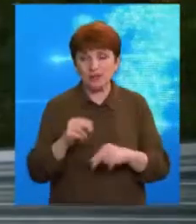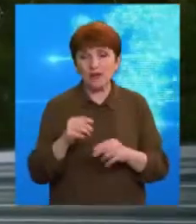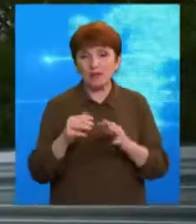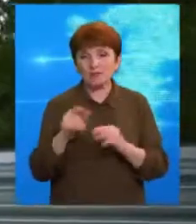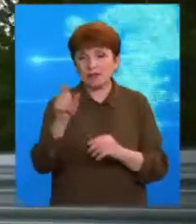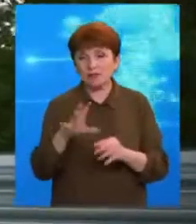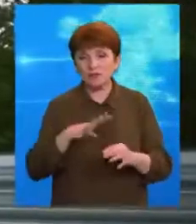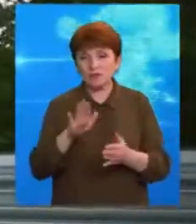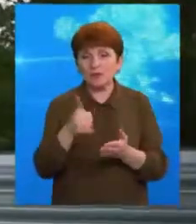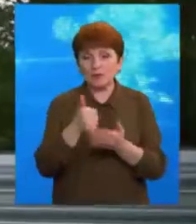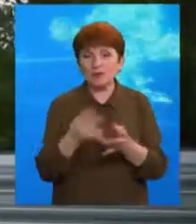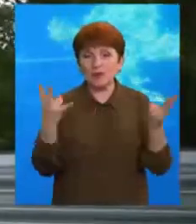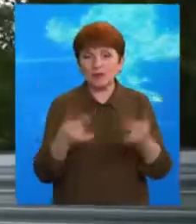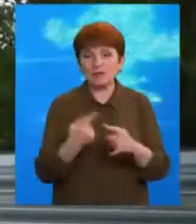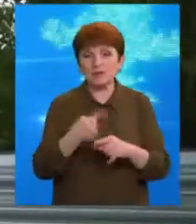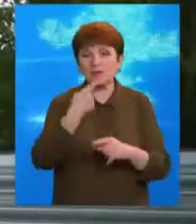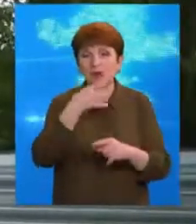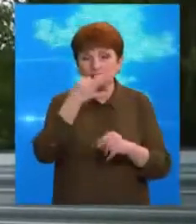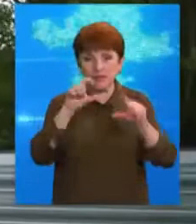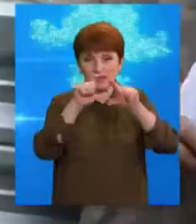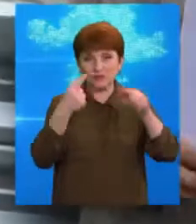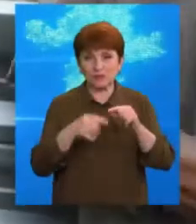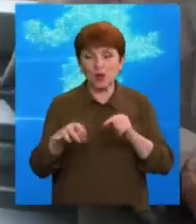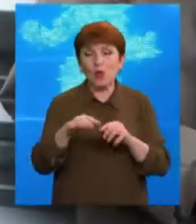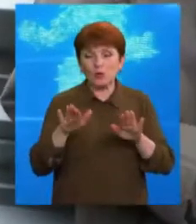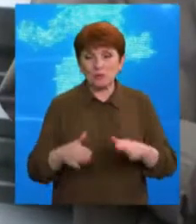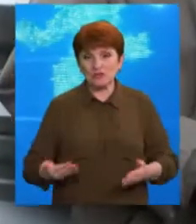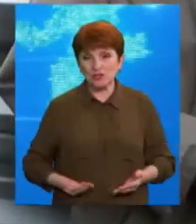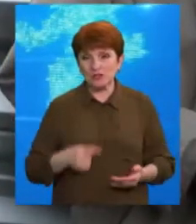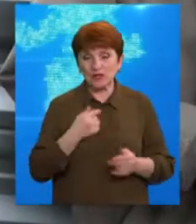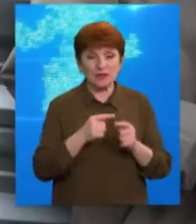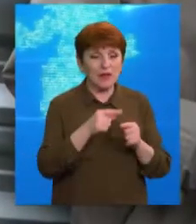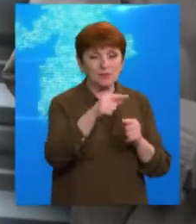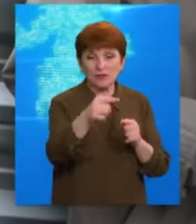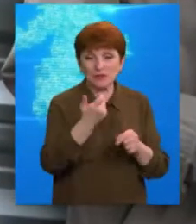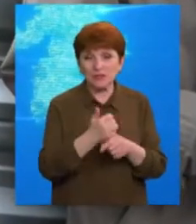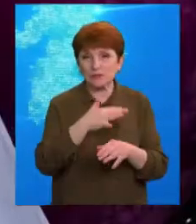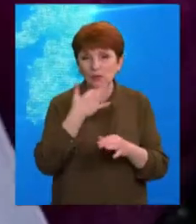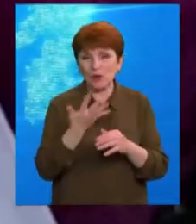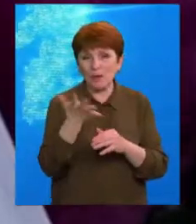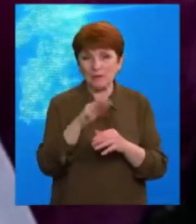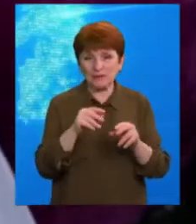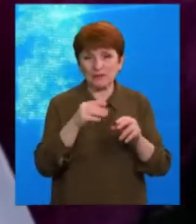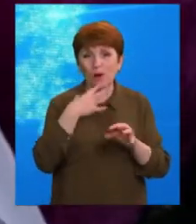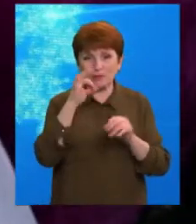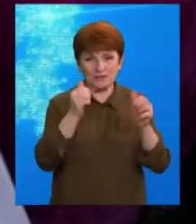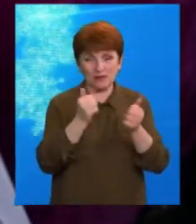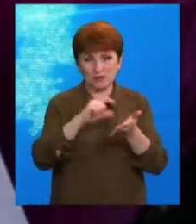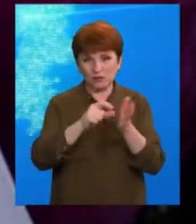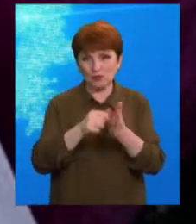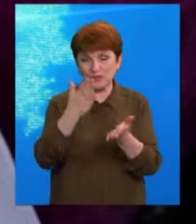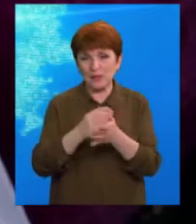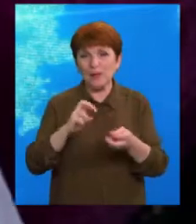было обосновать необходимость аптеки в этом районе. Правда, по словам местных жителей, там в шаговой доступности и без того 5 фармацевтических точек. К